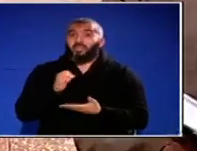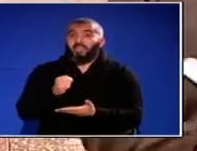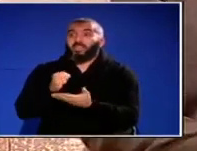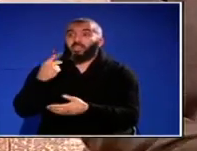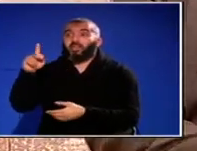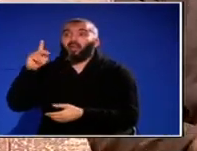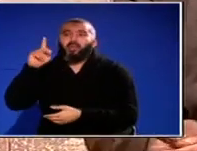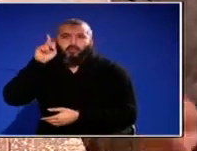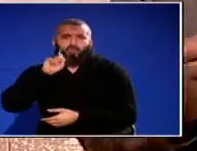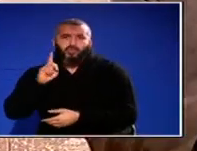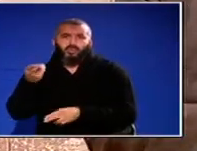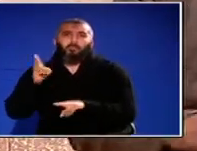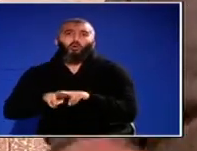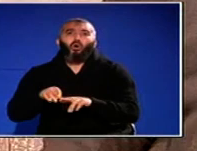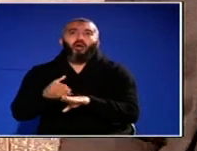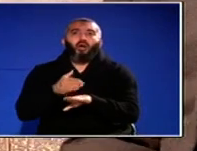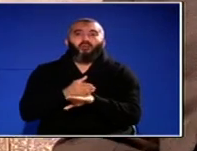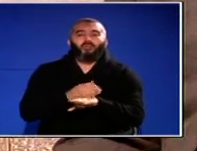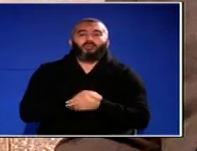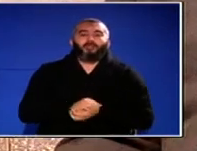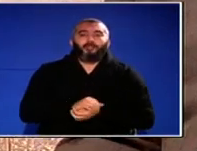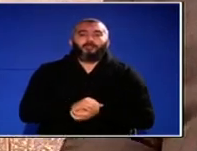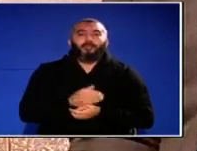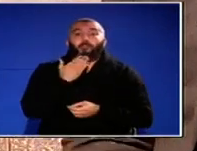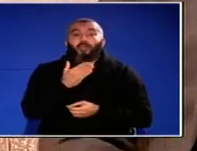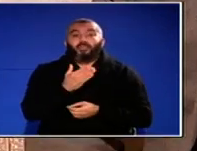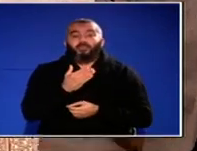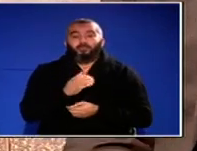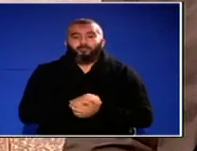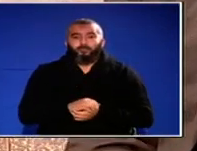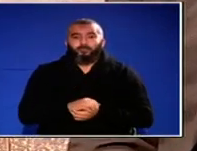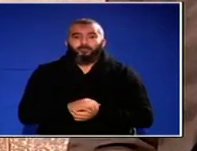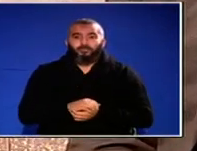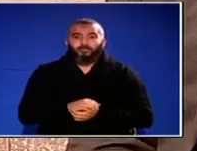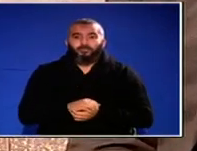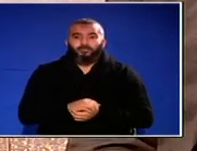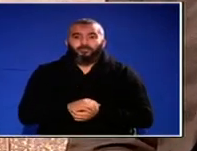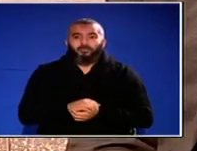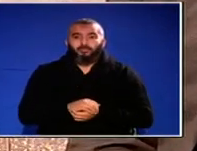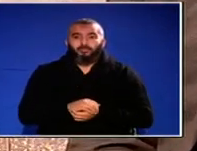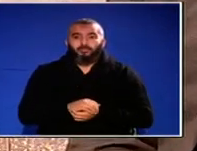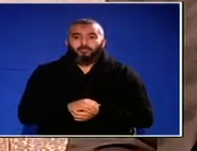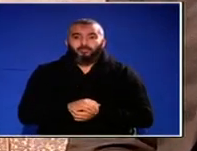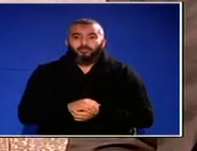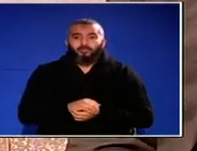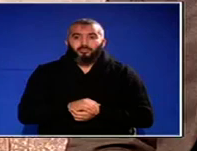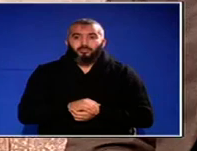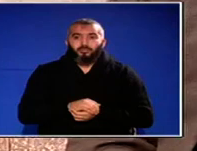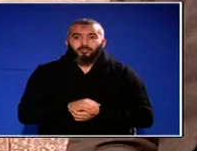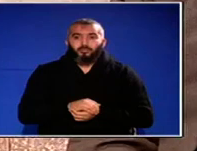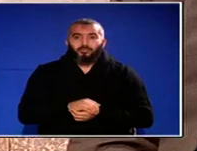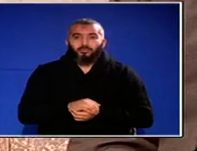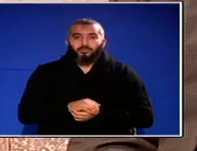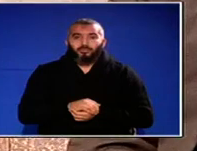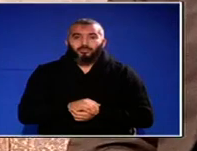شكرا شكرا أستاذ أحمد. الله يبارك. أستاذنا عمار هو أولى بذلك والله أعلم يعني وأحفظ بذلك،